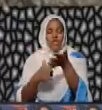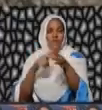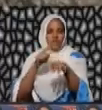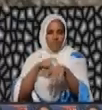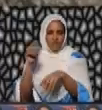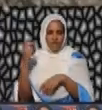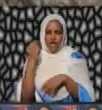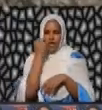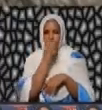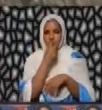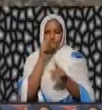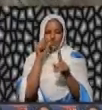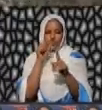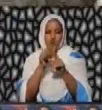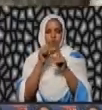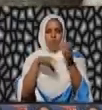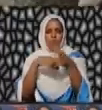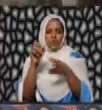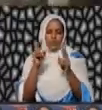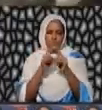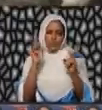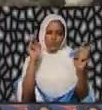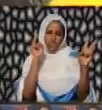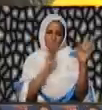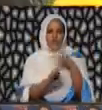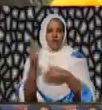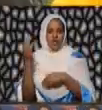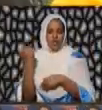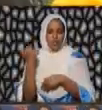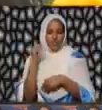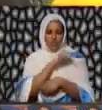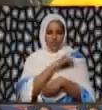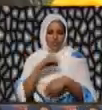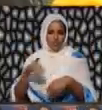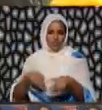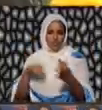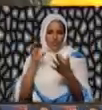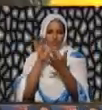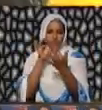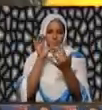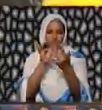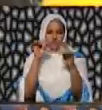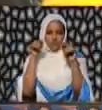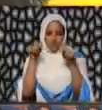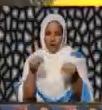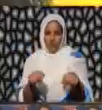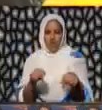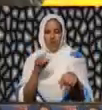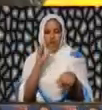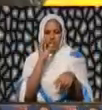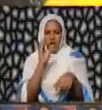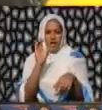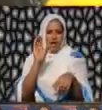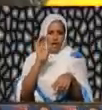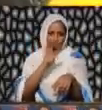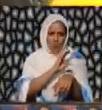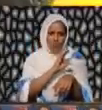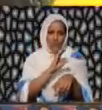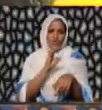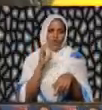ያኔ ከአንደበቱ ቃል ለማውጣት ይቸገር የነበረው ክርስቶስ ሀሪው ዛሬ